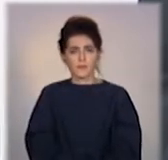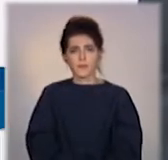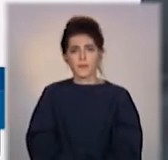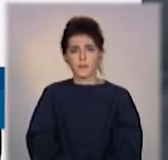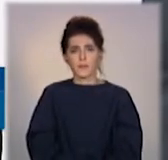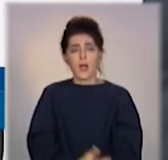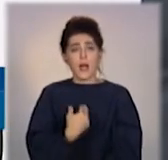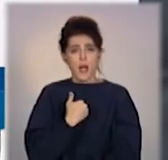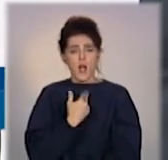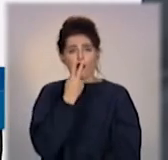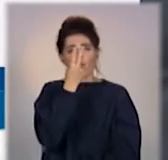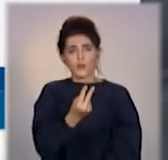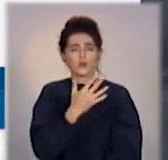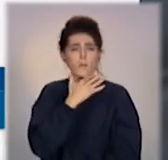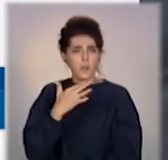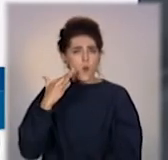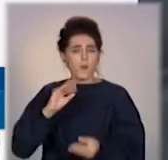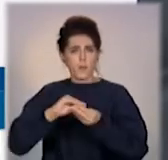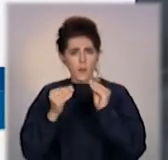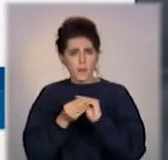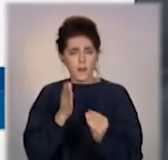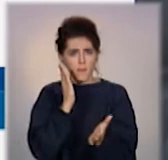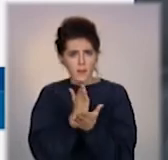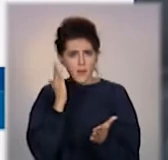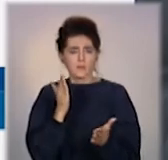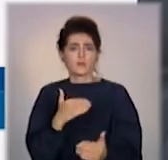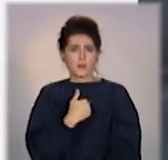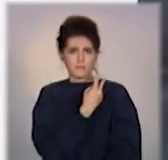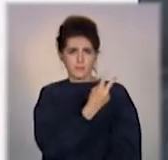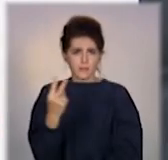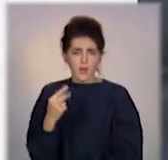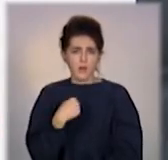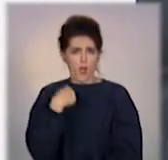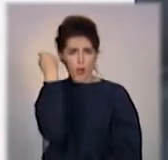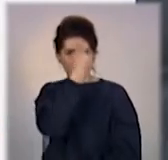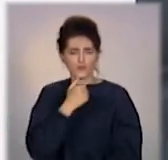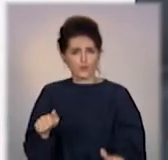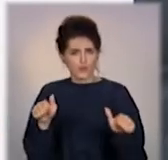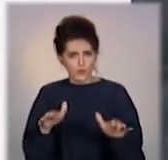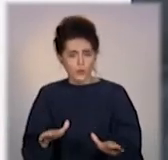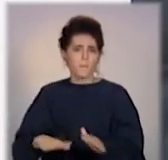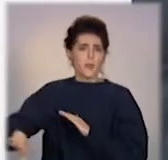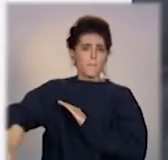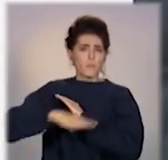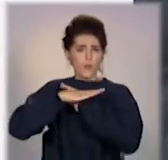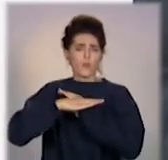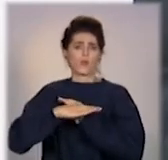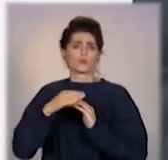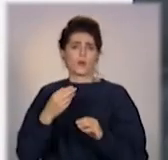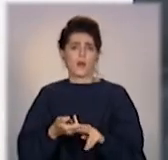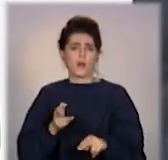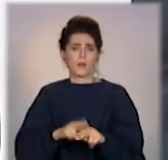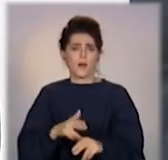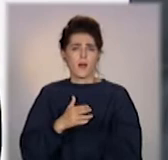проблематику, яка є, але вона особисто мною буде вирішена за допомогою, звісно,